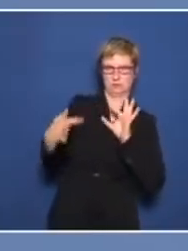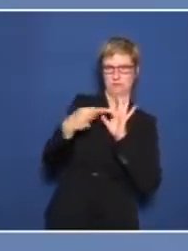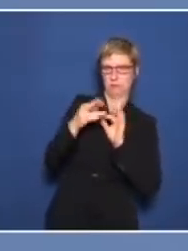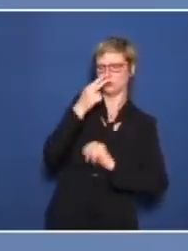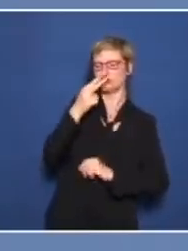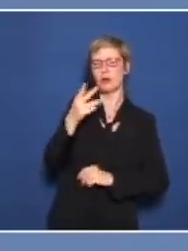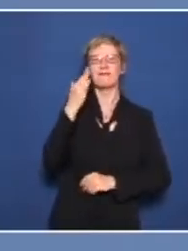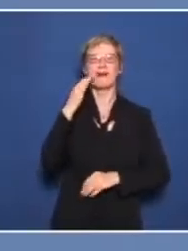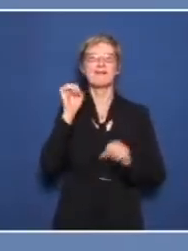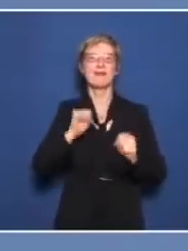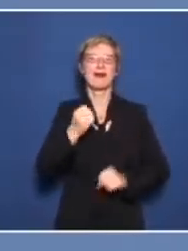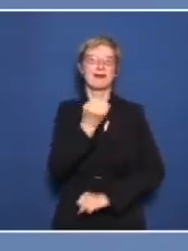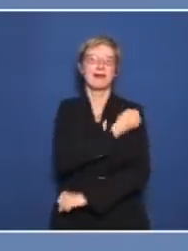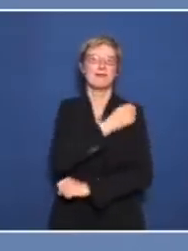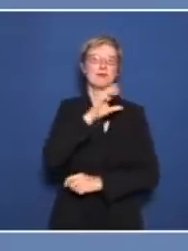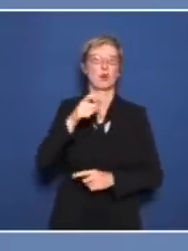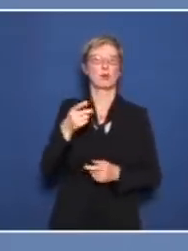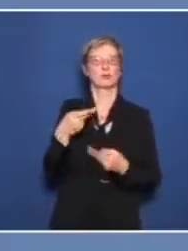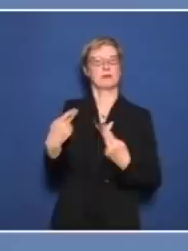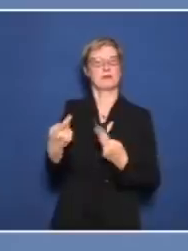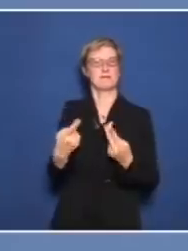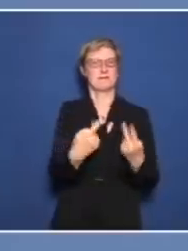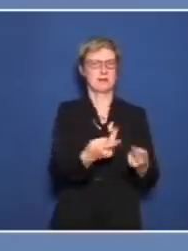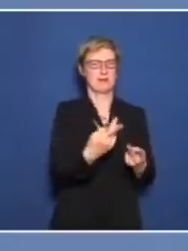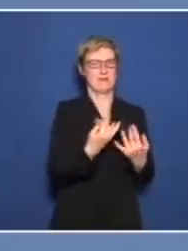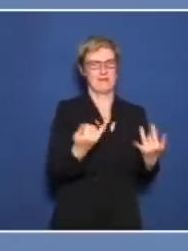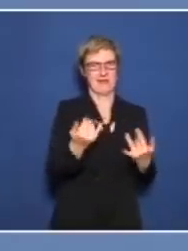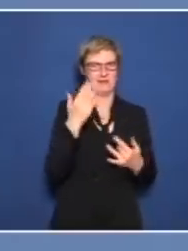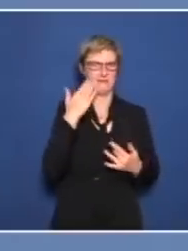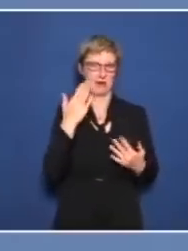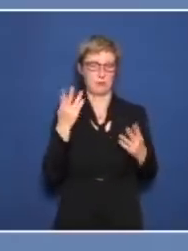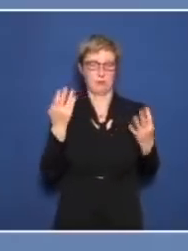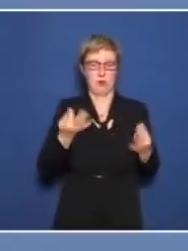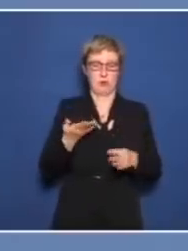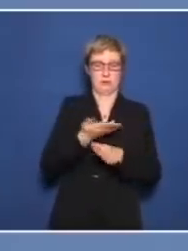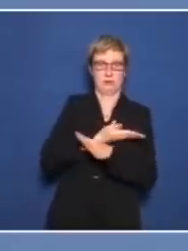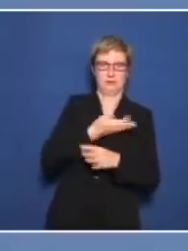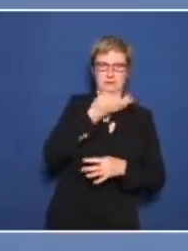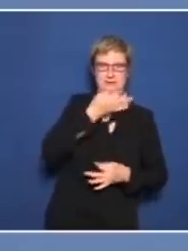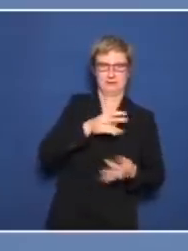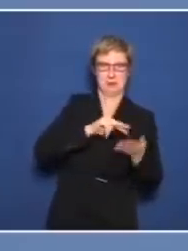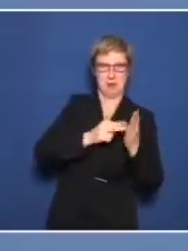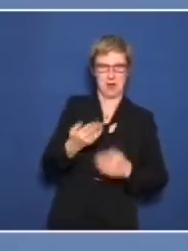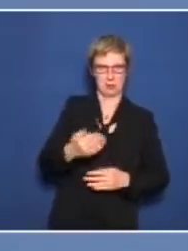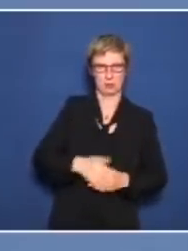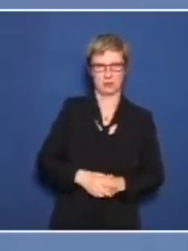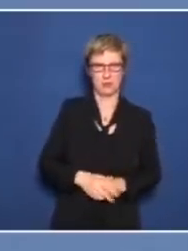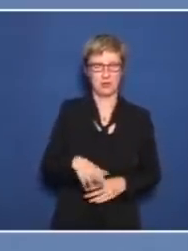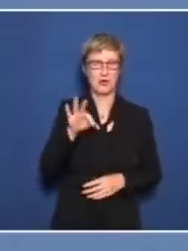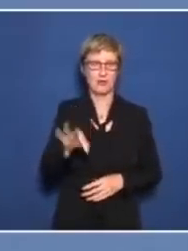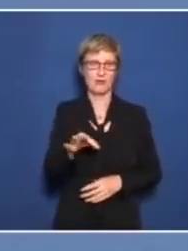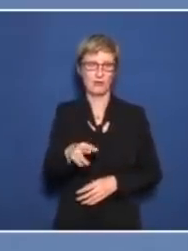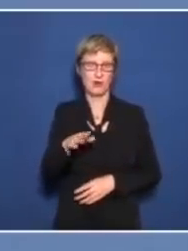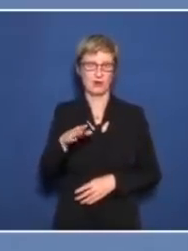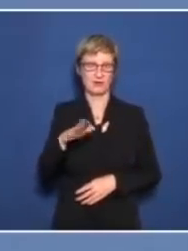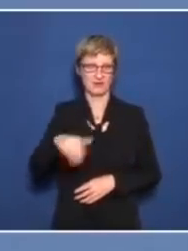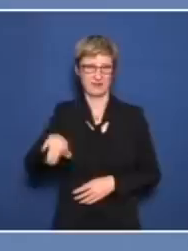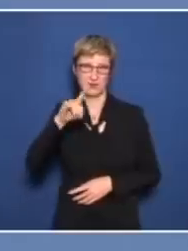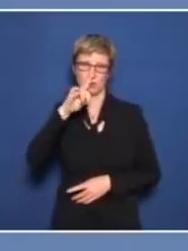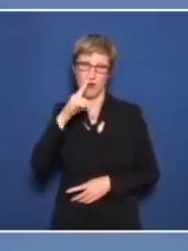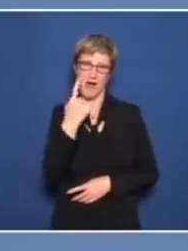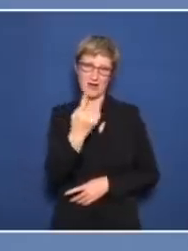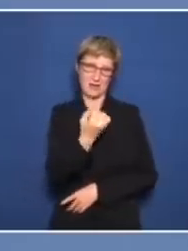zur Verfügung stellen können. Wir wollen die Impfdosen dafür zur Verfügung stellen. Wir müssen das ja planen, weil für diese Altersgruppe haben wir nur einen Impfstoff, nämlich eben den von